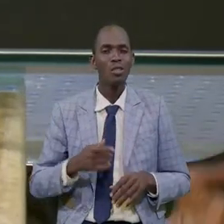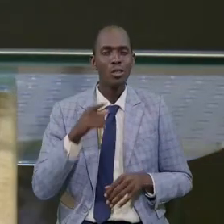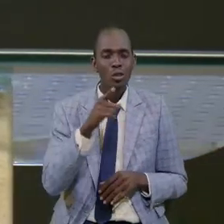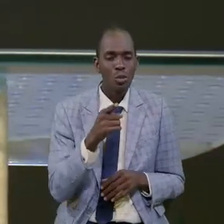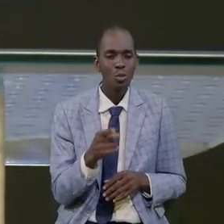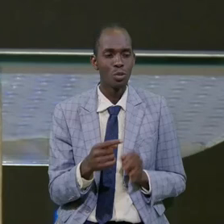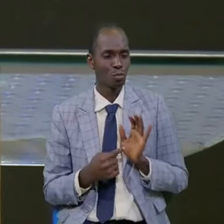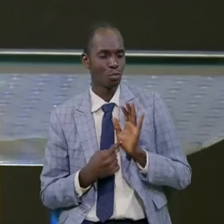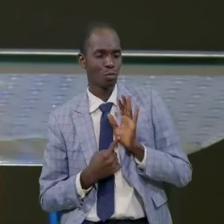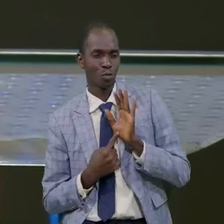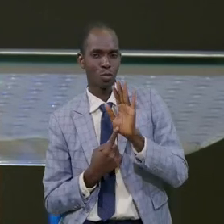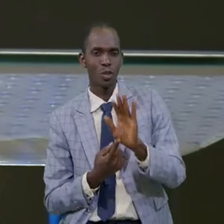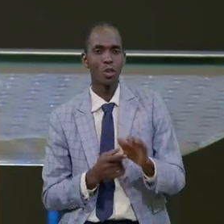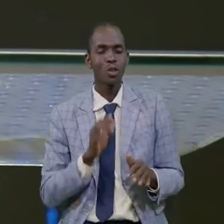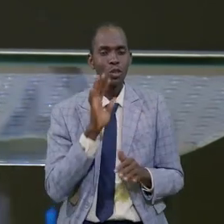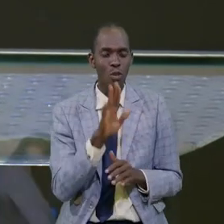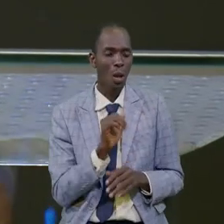et